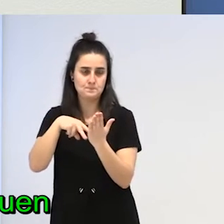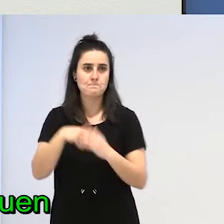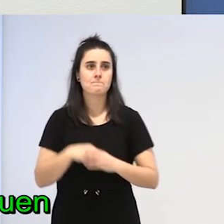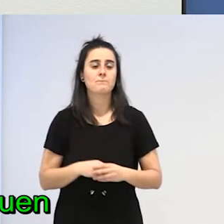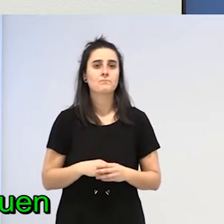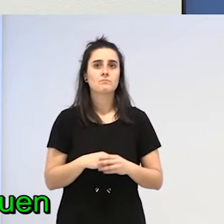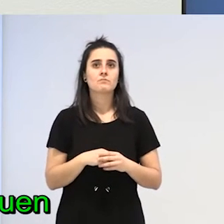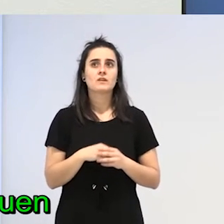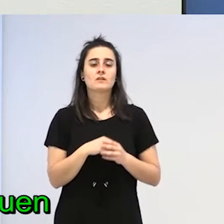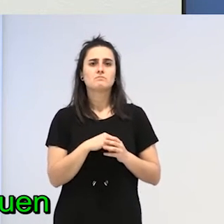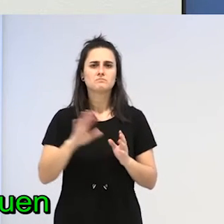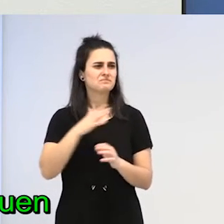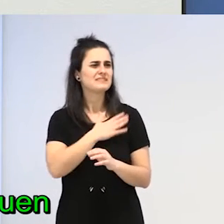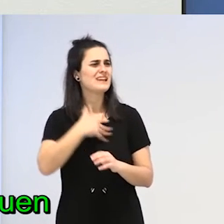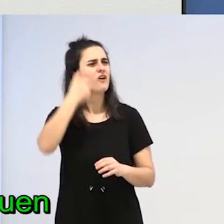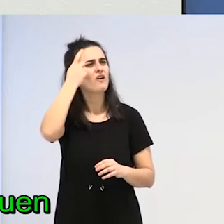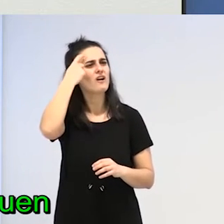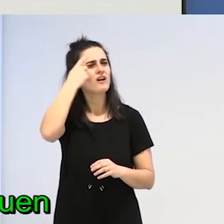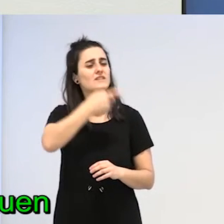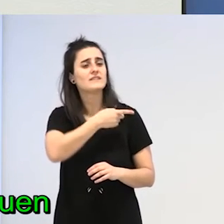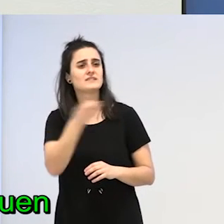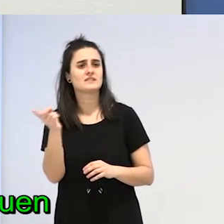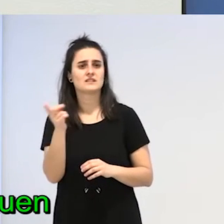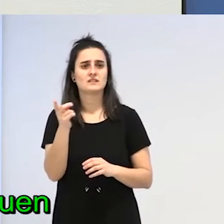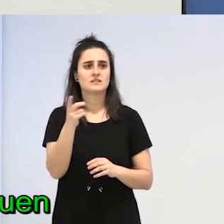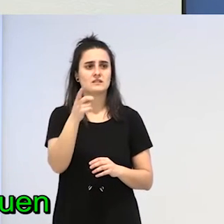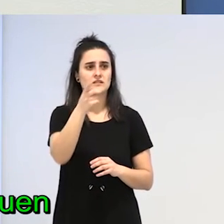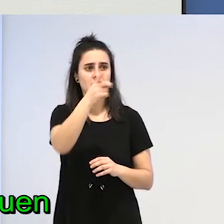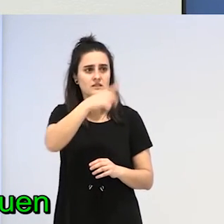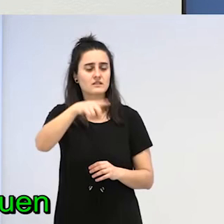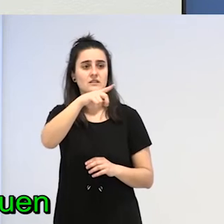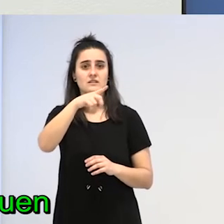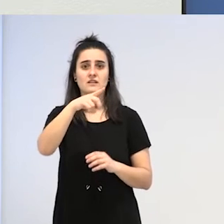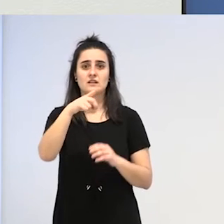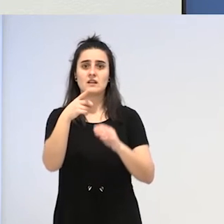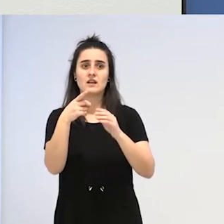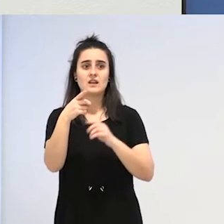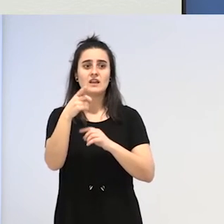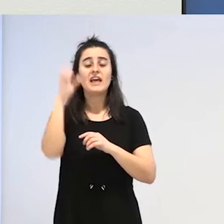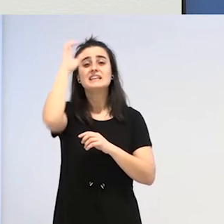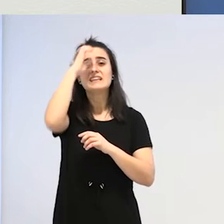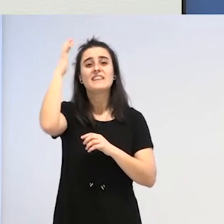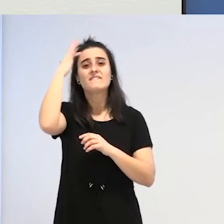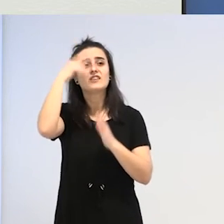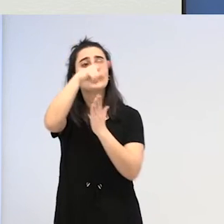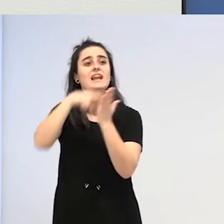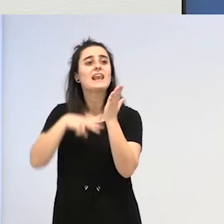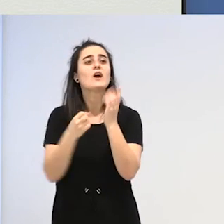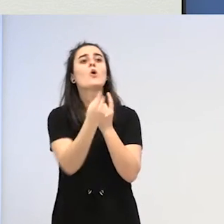Baina, bueno, jakin nahi dut hemendik hemen zenbatek irakurtzen duzu zientzia fikzioa